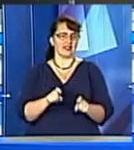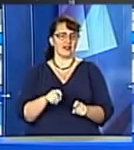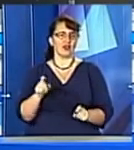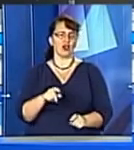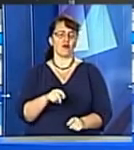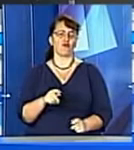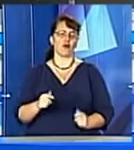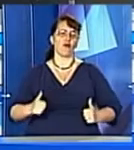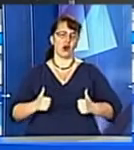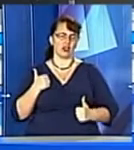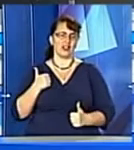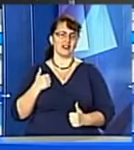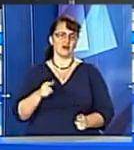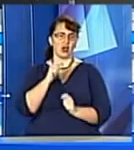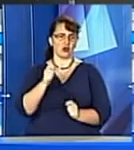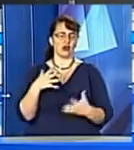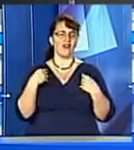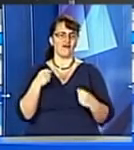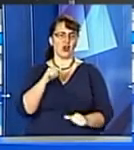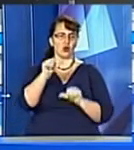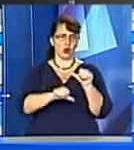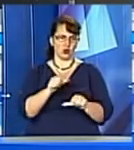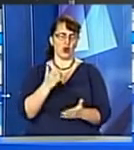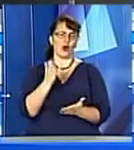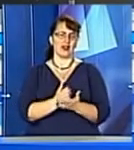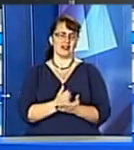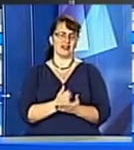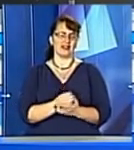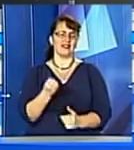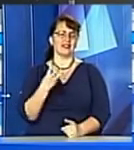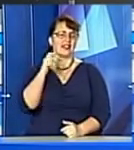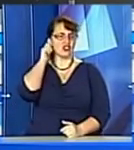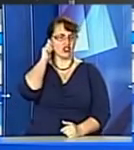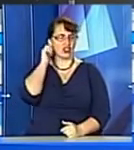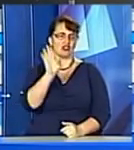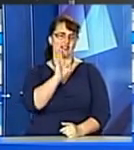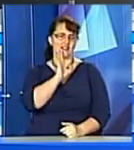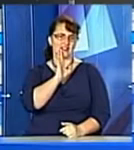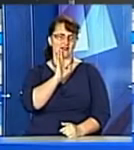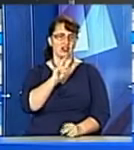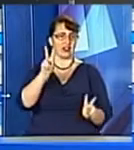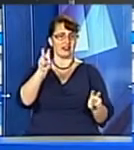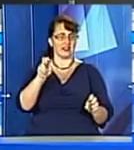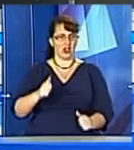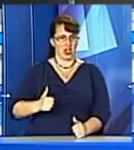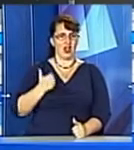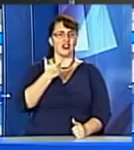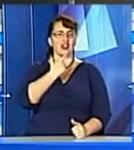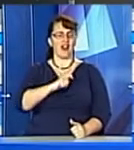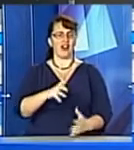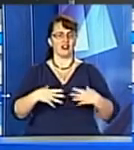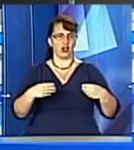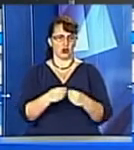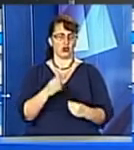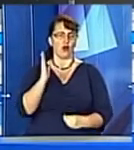нагородженням. Львів'янкою року стала 13-річна Христина Погранична. Звання «Шляхетна родина» носитиме